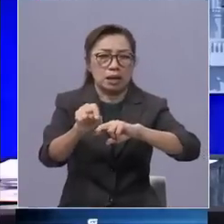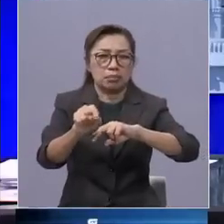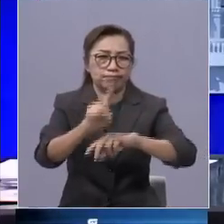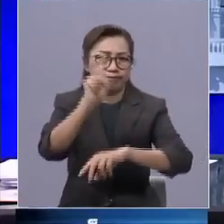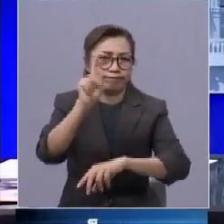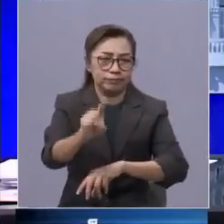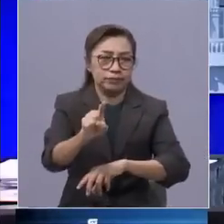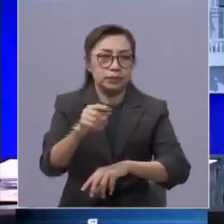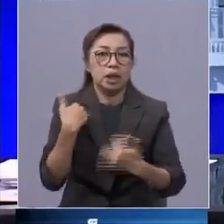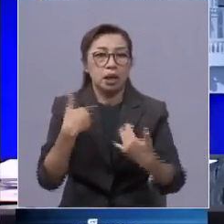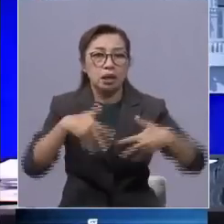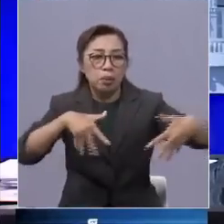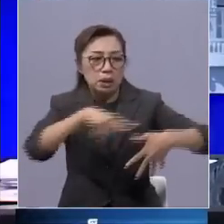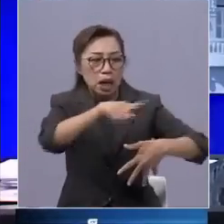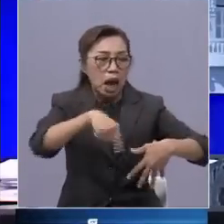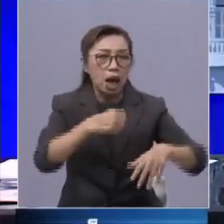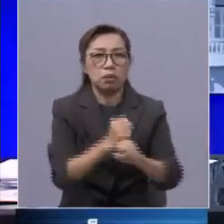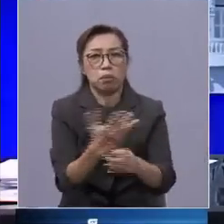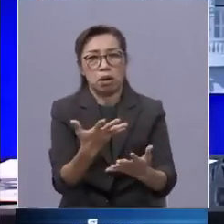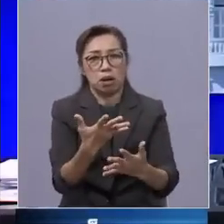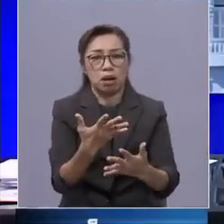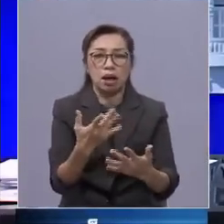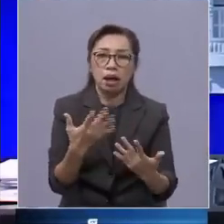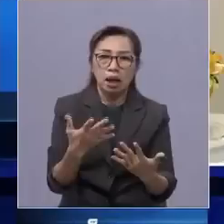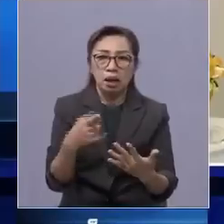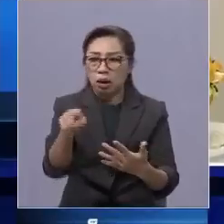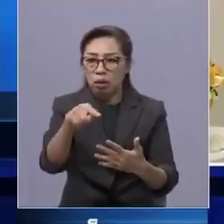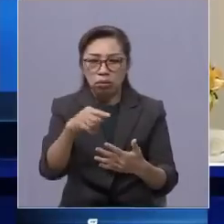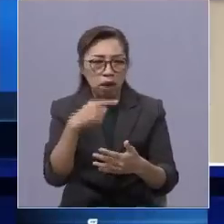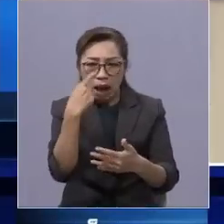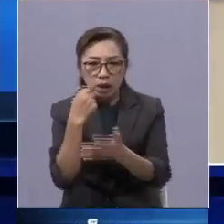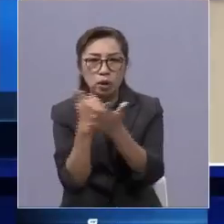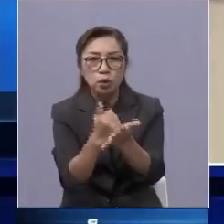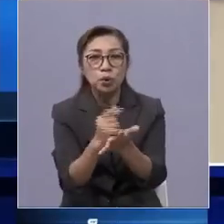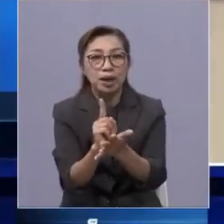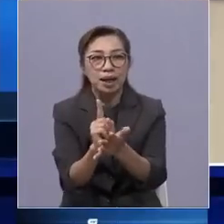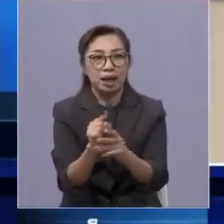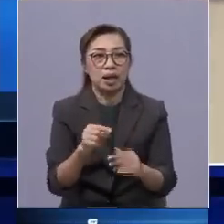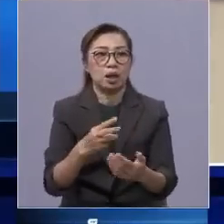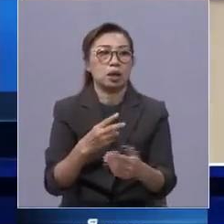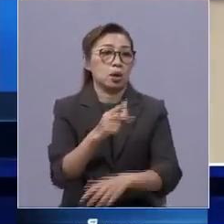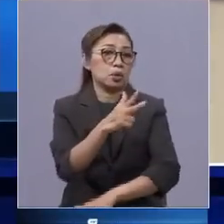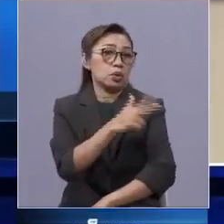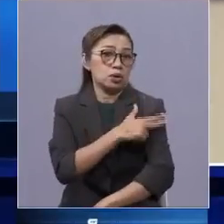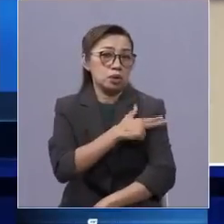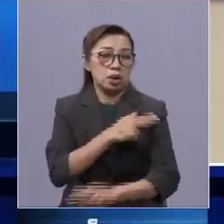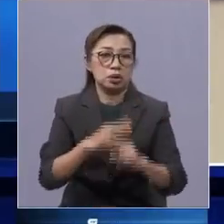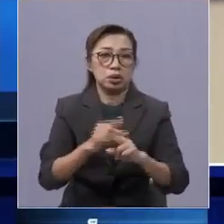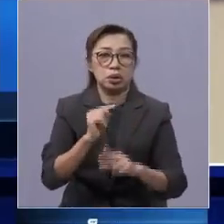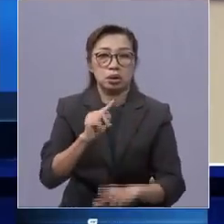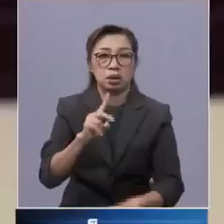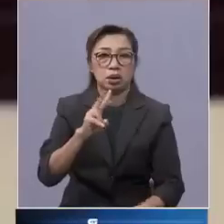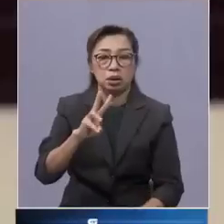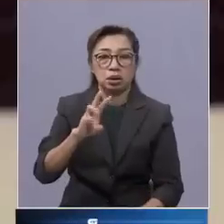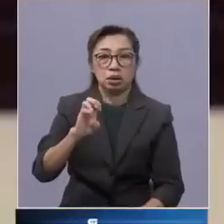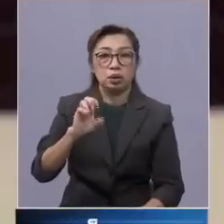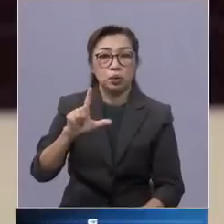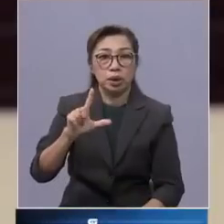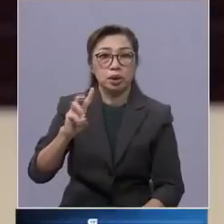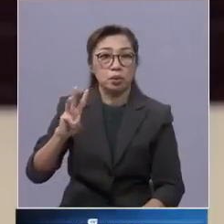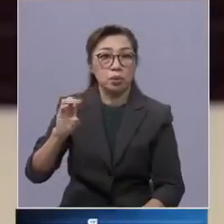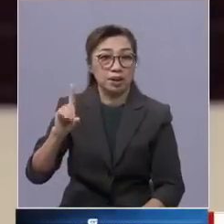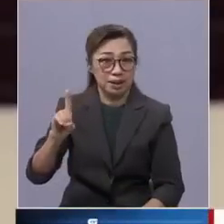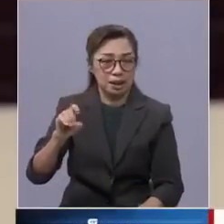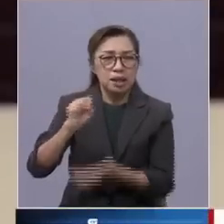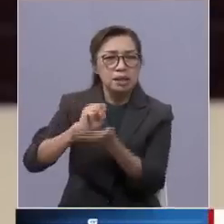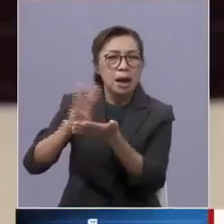าวแล้วแบบนี้ประชาชนจะพึ่งใครนะครับคนที่ให้ความเห็นในเรื่องนี้ก็คือดร.ถวินวดีบุรีกุลนะครับรองเลขาธิการสถาบันพระปกเกล้